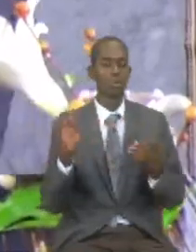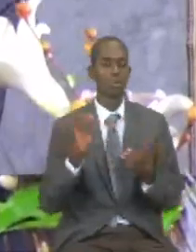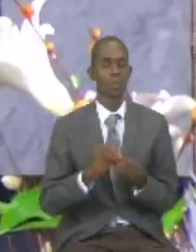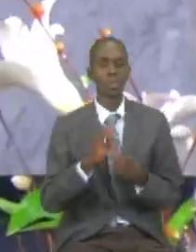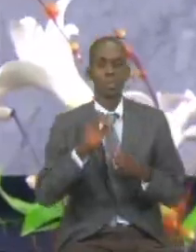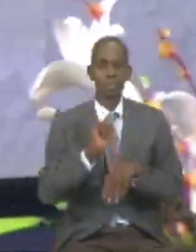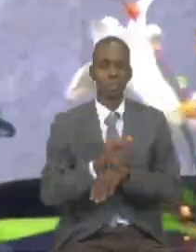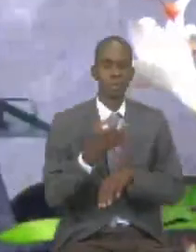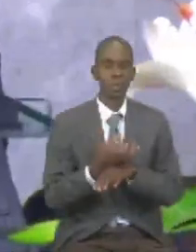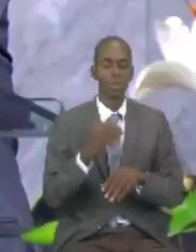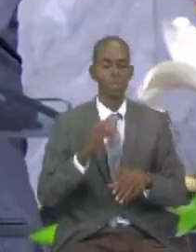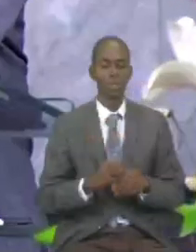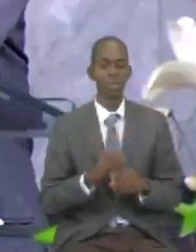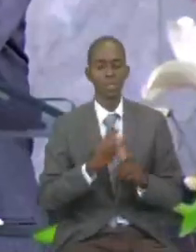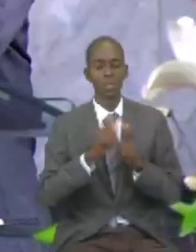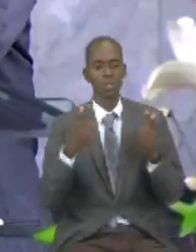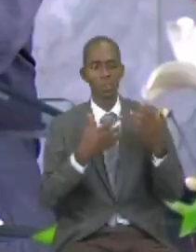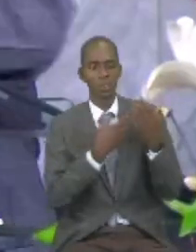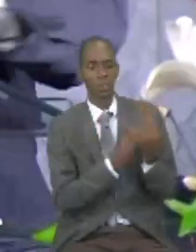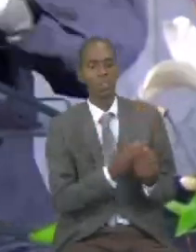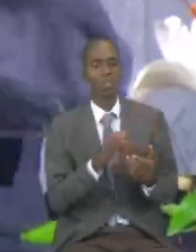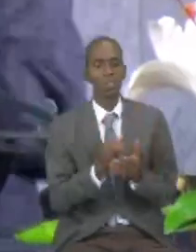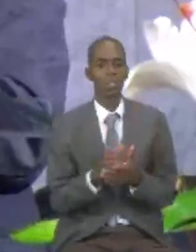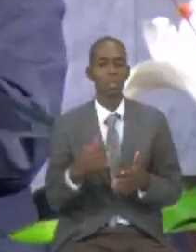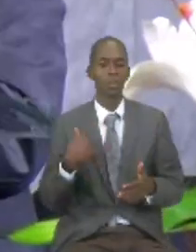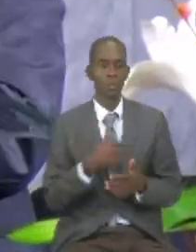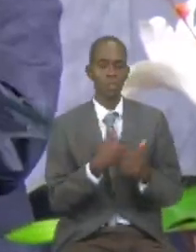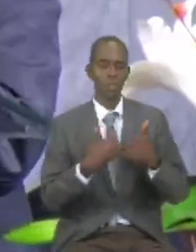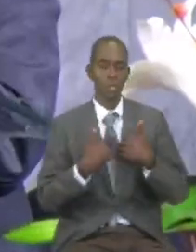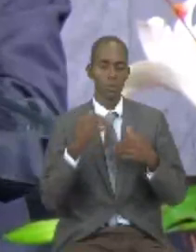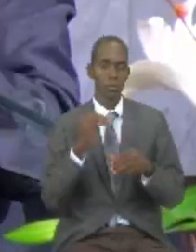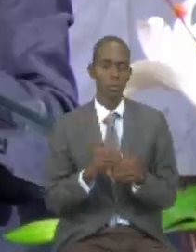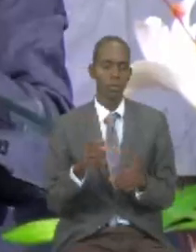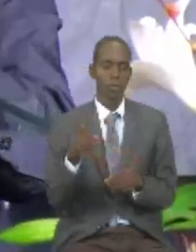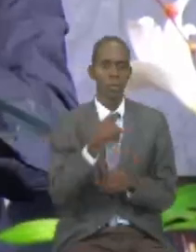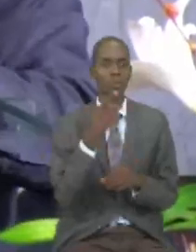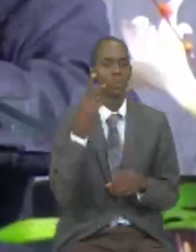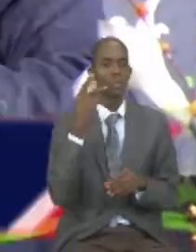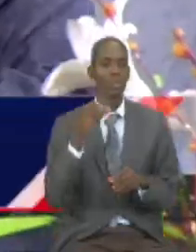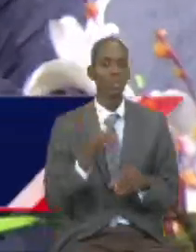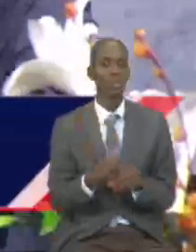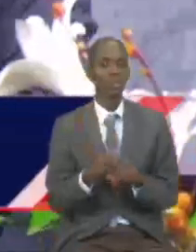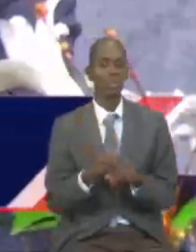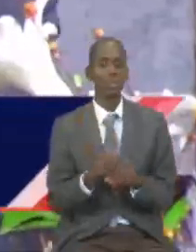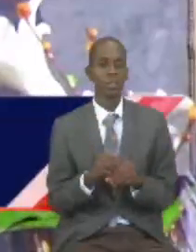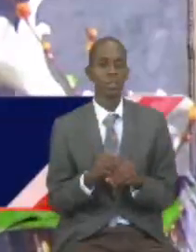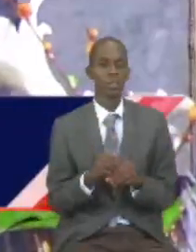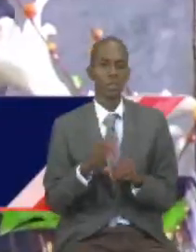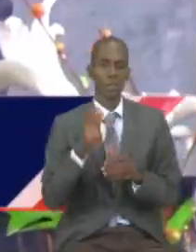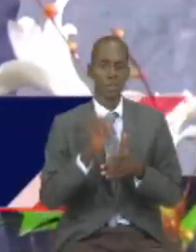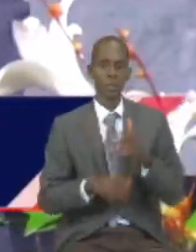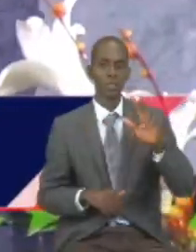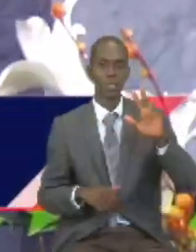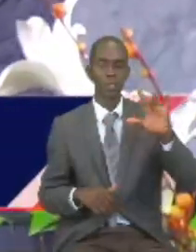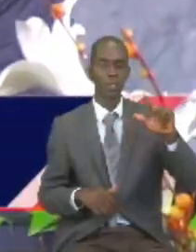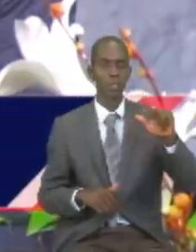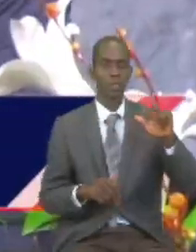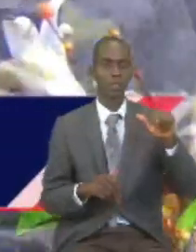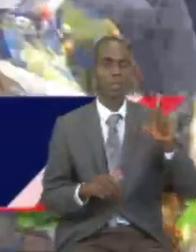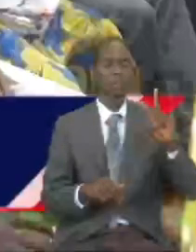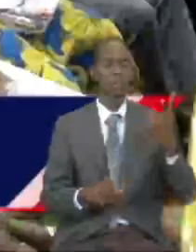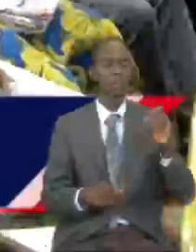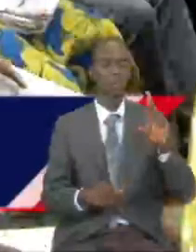encore cette fois à cause de sa grande confiance en vous. Chapitre 13, 2 Corinthiens 13,